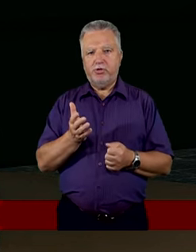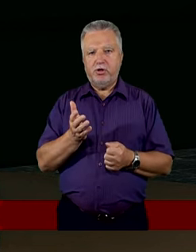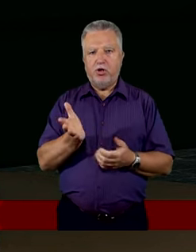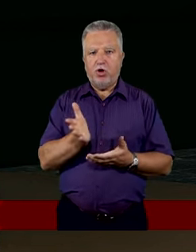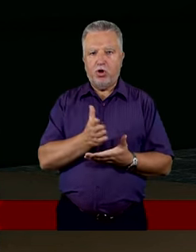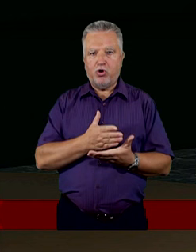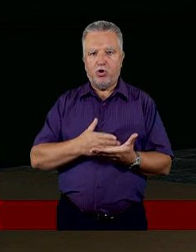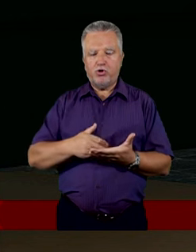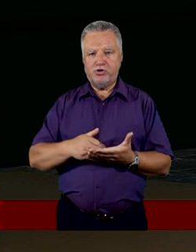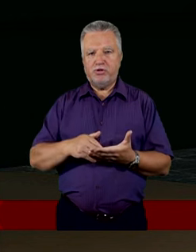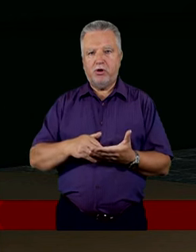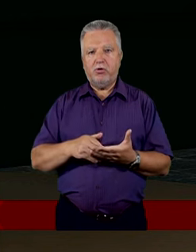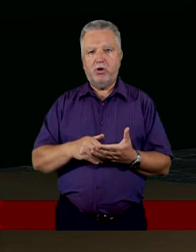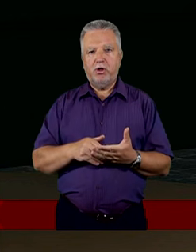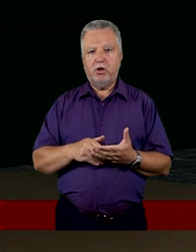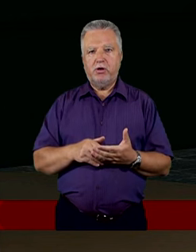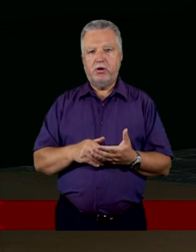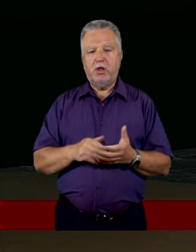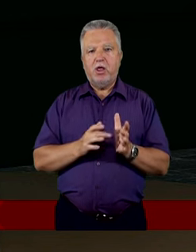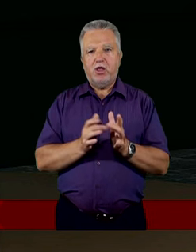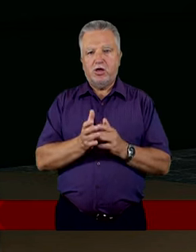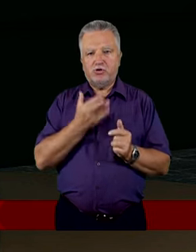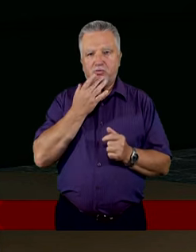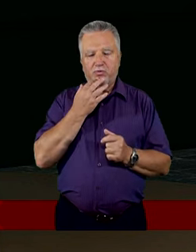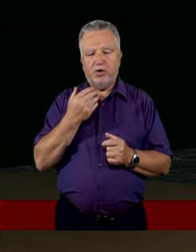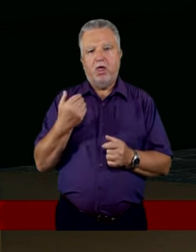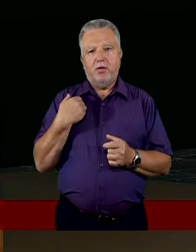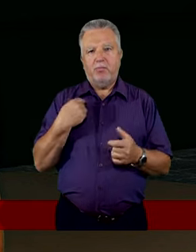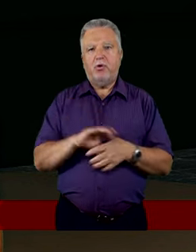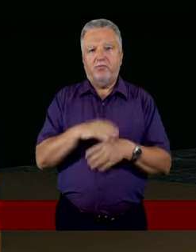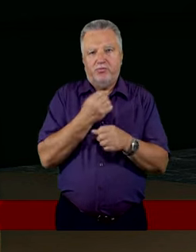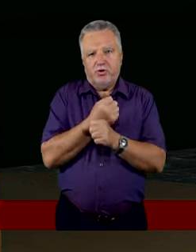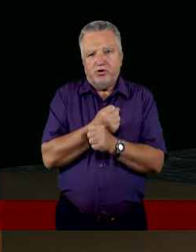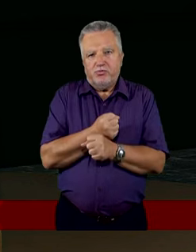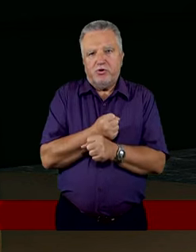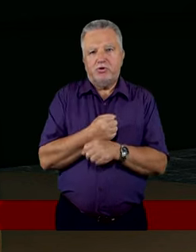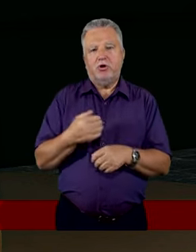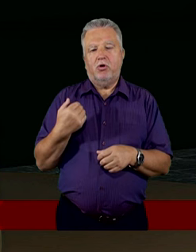rozdział i Pan Jezus mówi, że byłem w więzieniu,